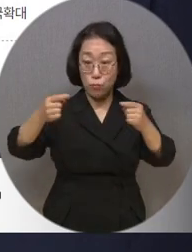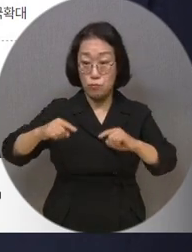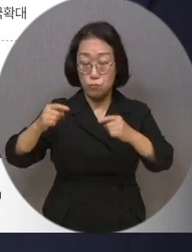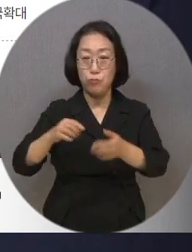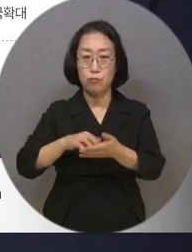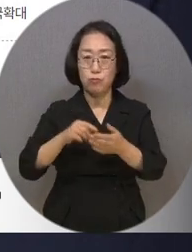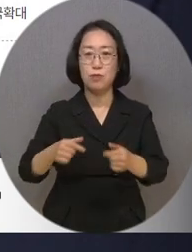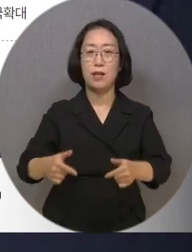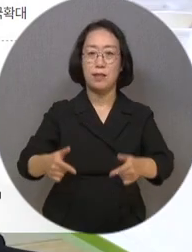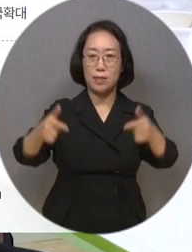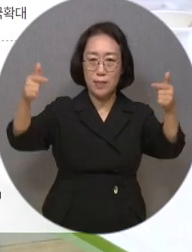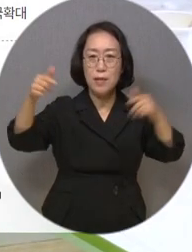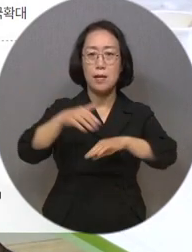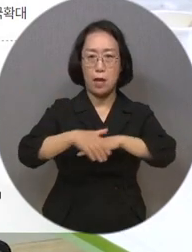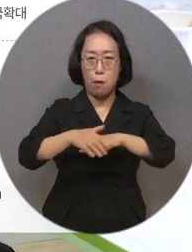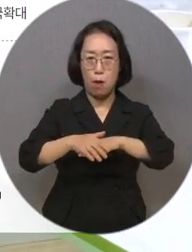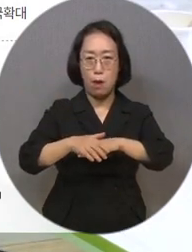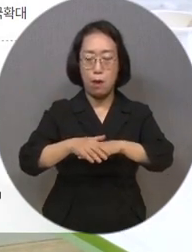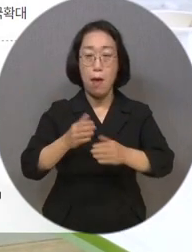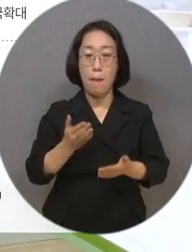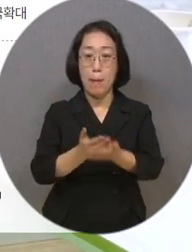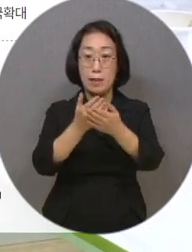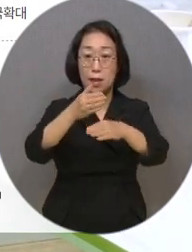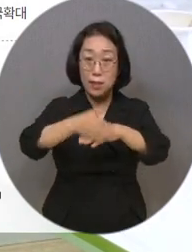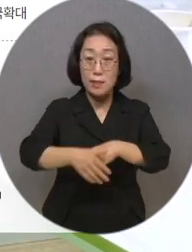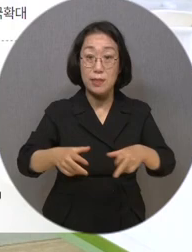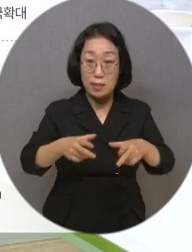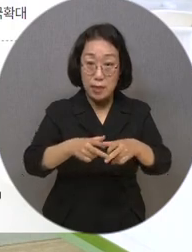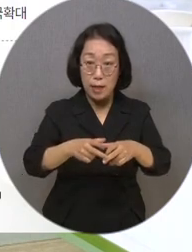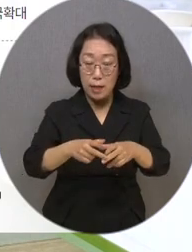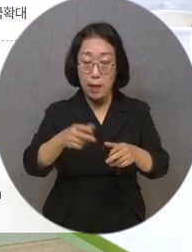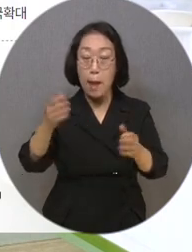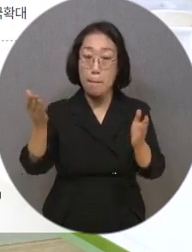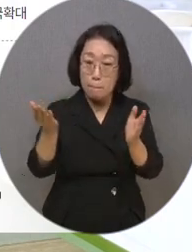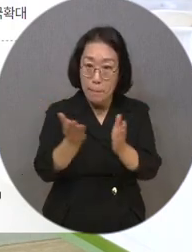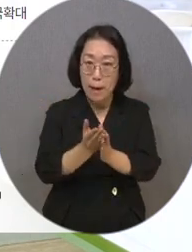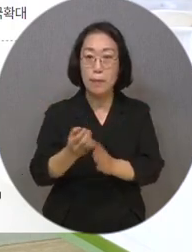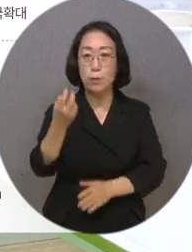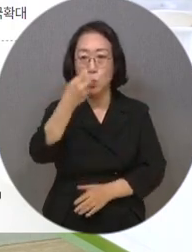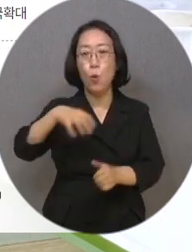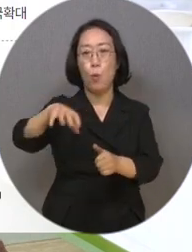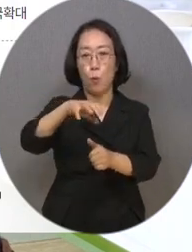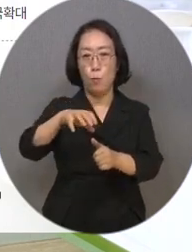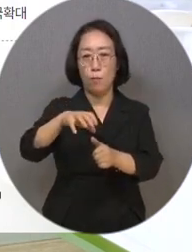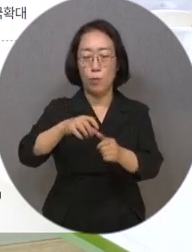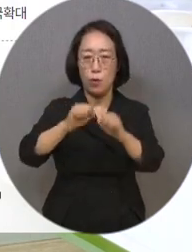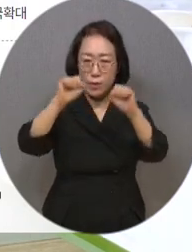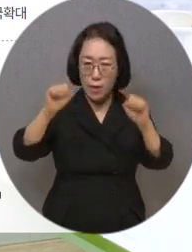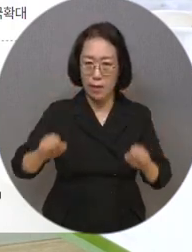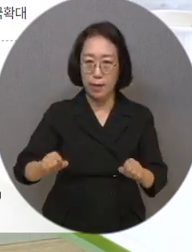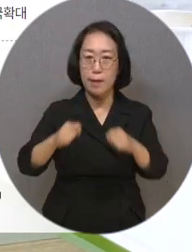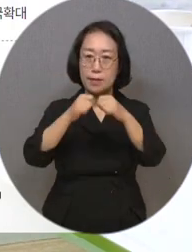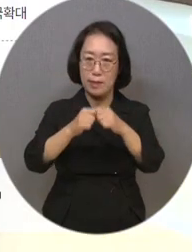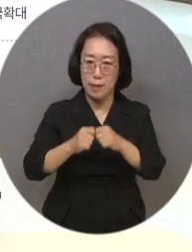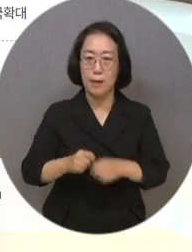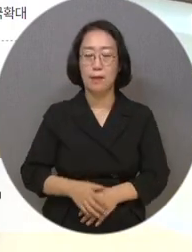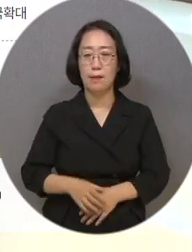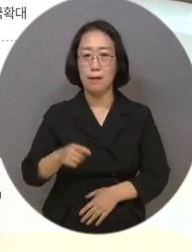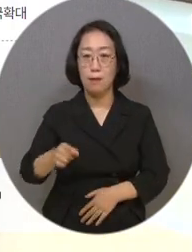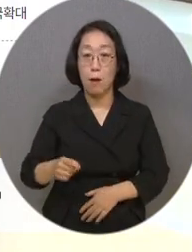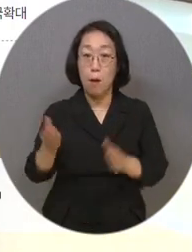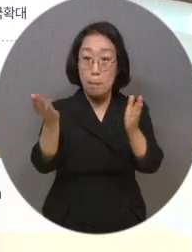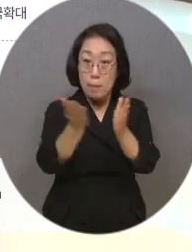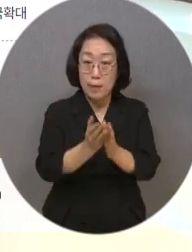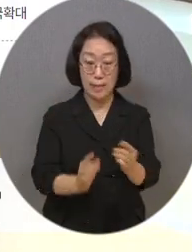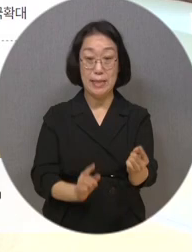방침입니다 발달장애인을 위한 맞춤형 돌봄 체계도 구축됩니다 체중증 발달장애인을 위한 맞춤형